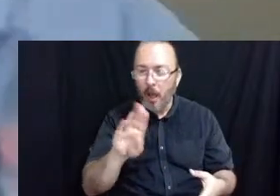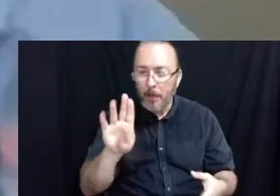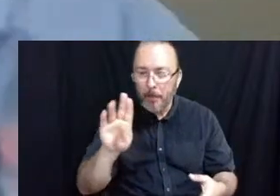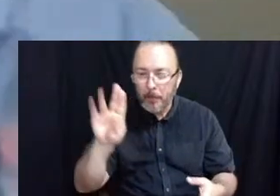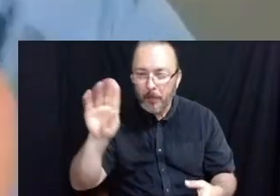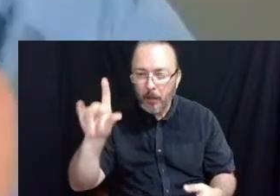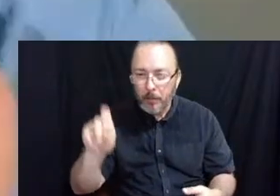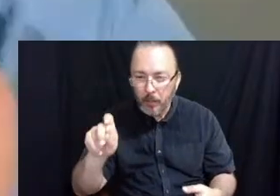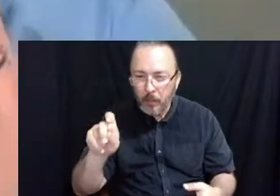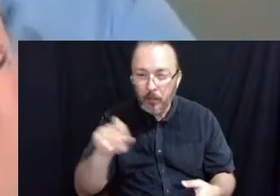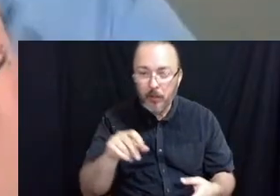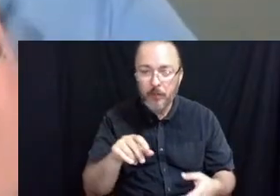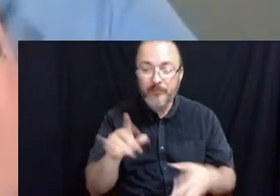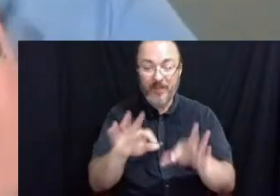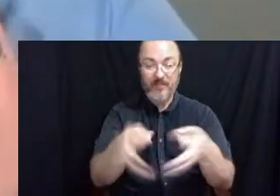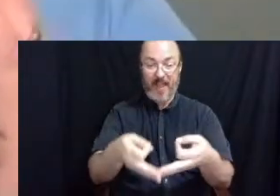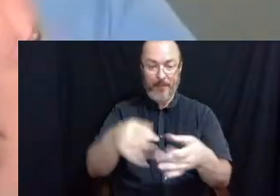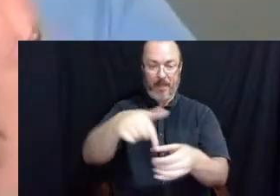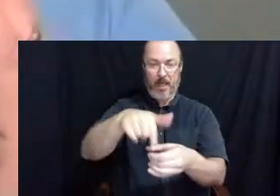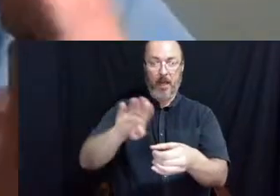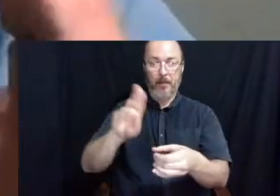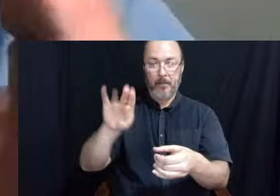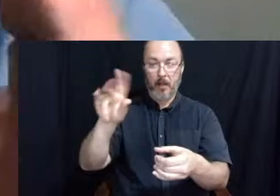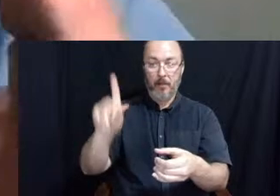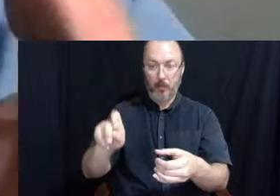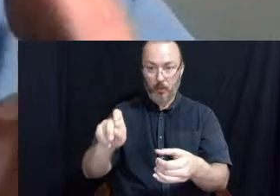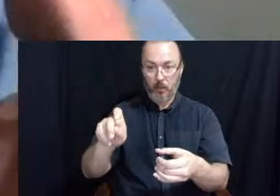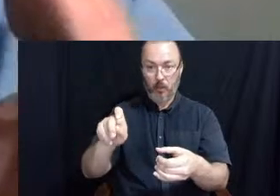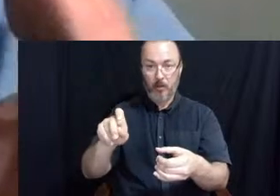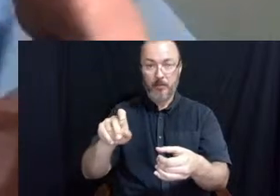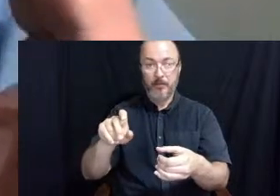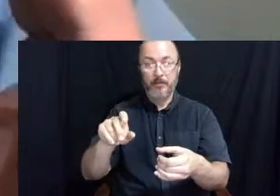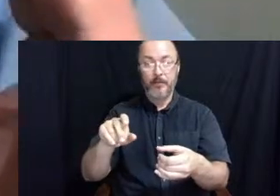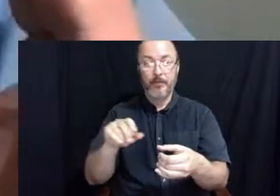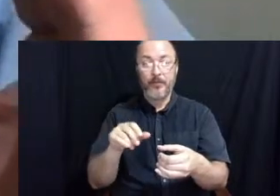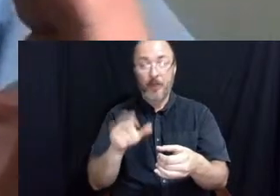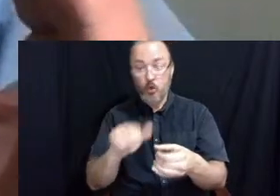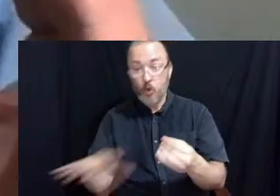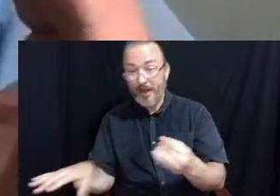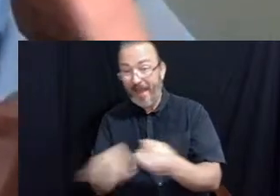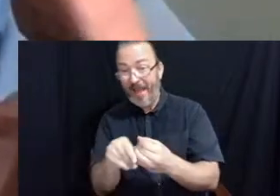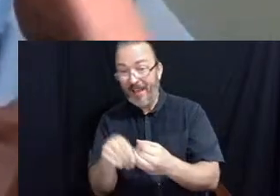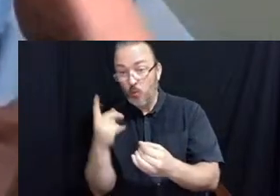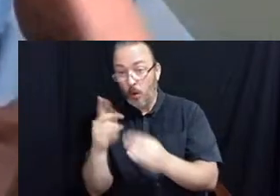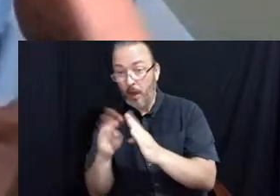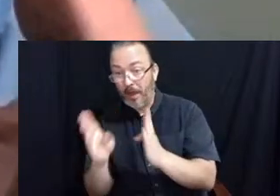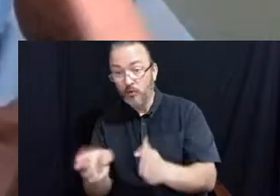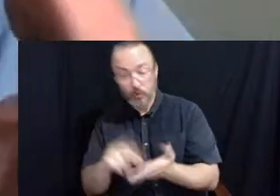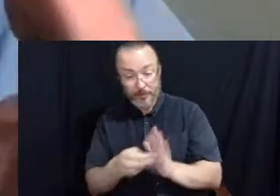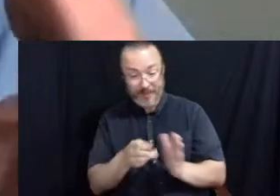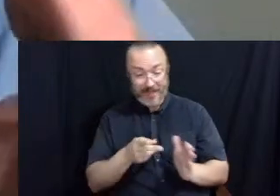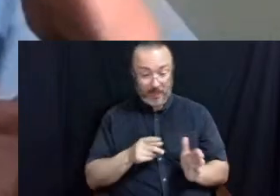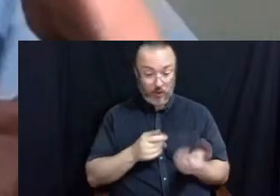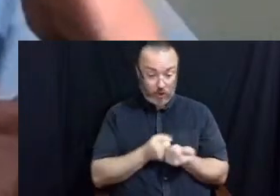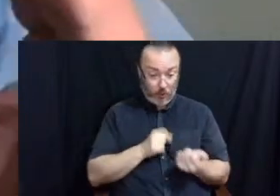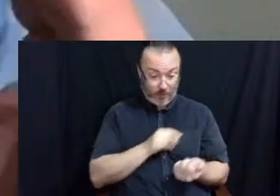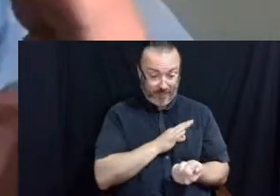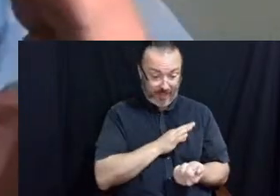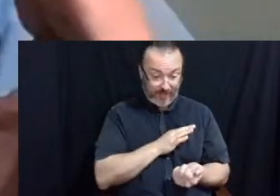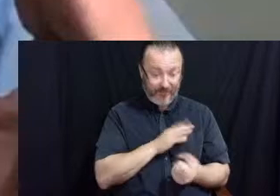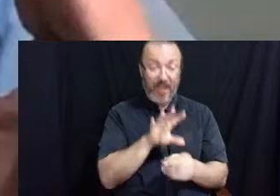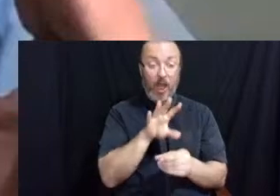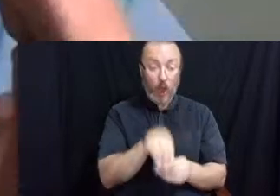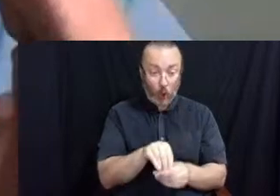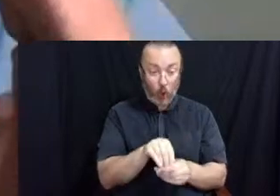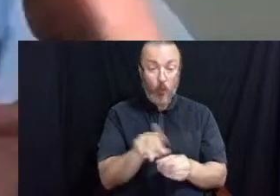s'appelle une bulle. La famille, c'est une bulle, mais elle peut être agrandie en ajoutant un foyer. Et donc, une partie de notre personnel d'appui inclut